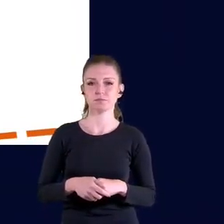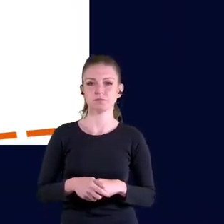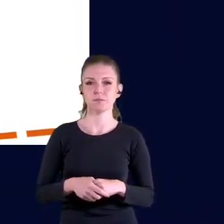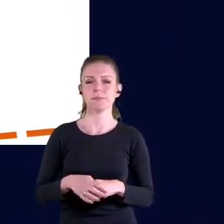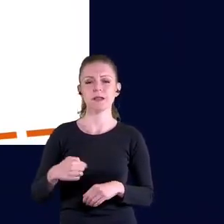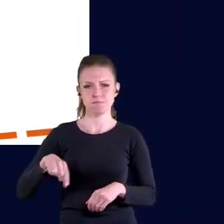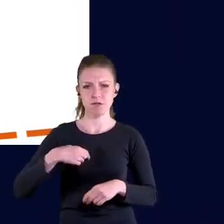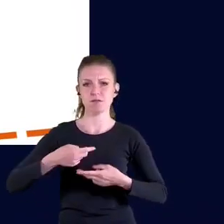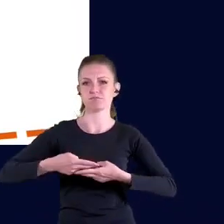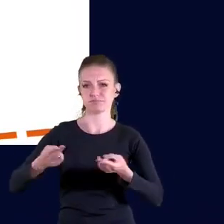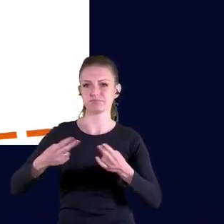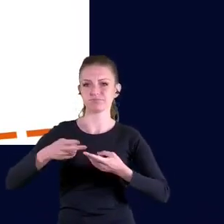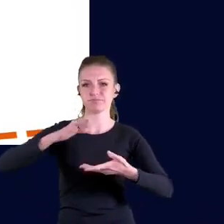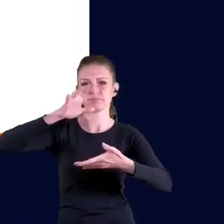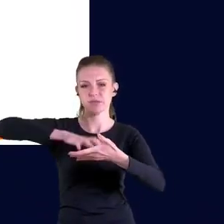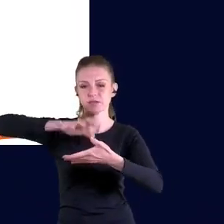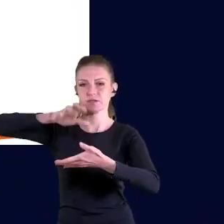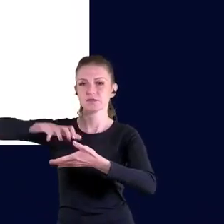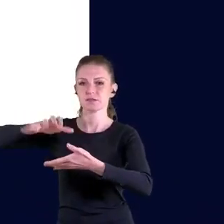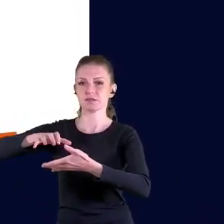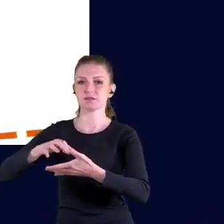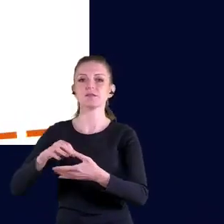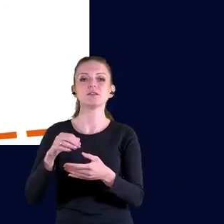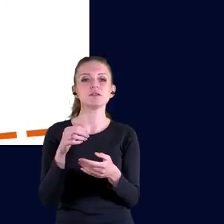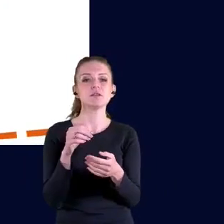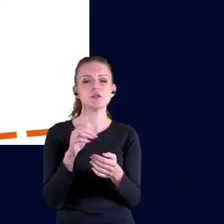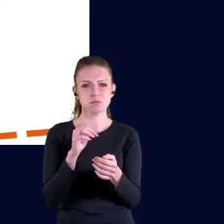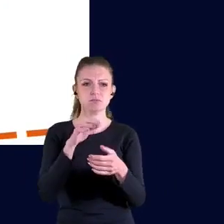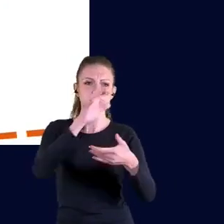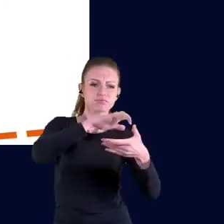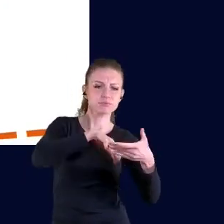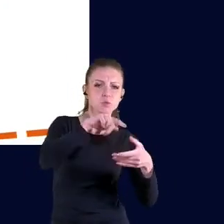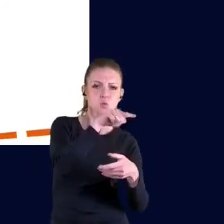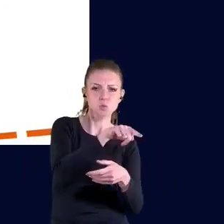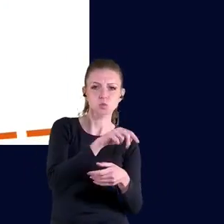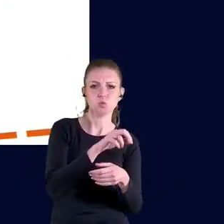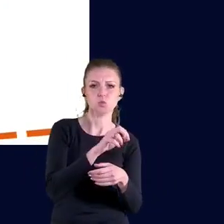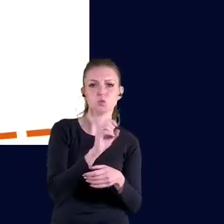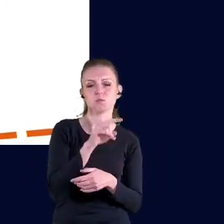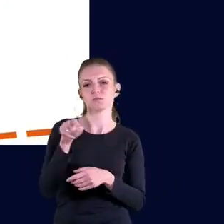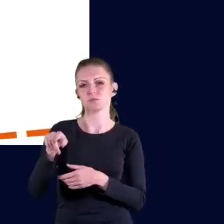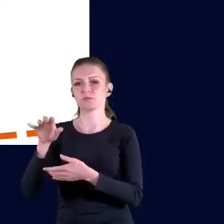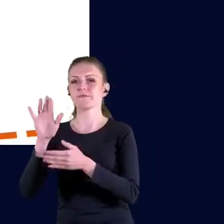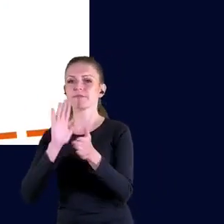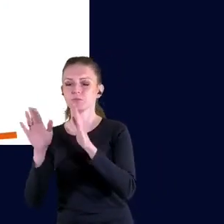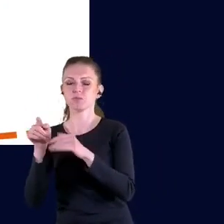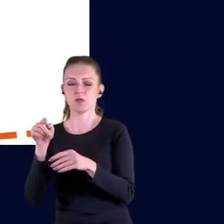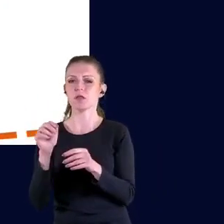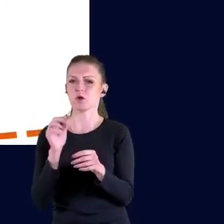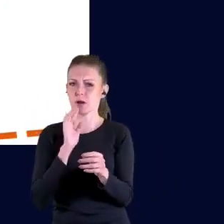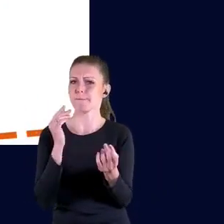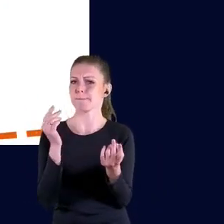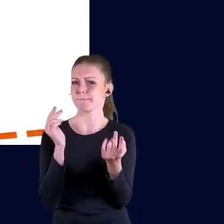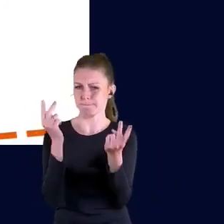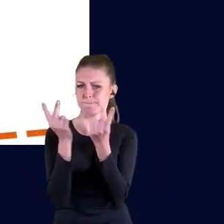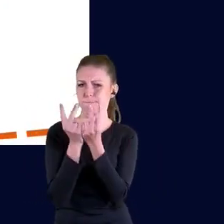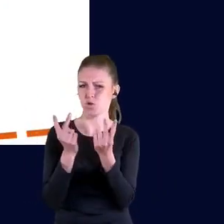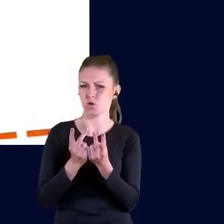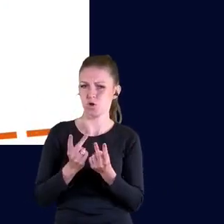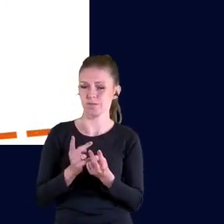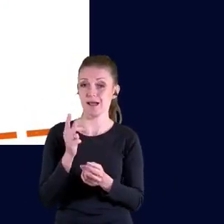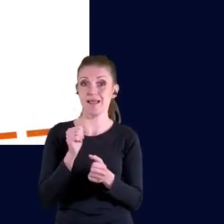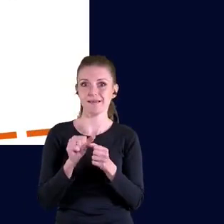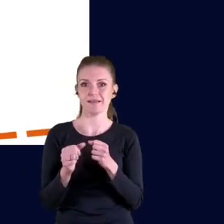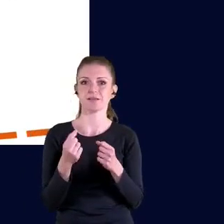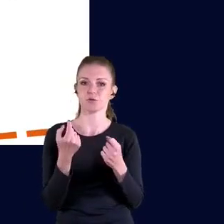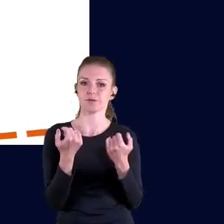Facebooku i Twitterze treści są do siebie zbliżone to występują pomiędzy nimi specyficzna